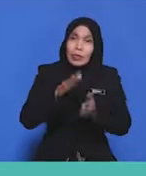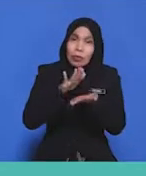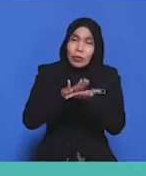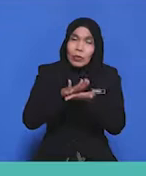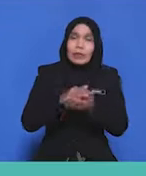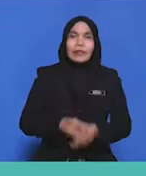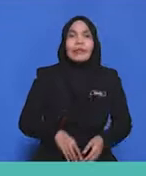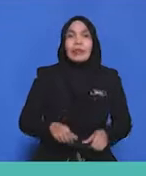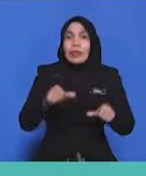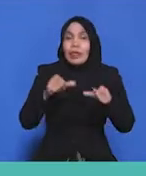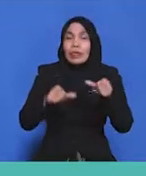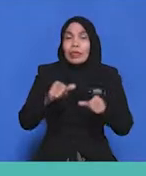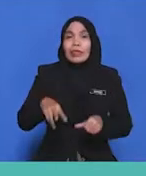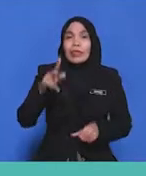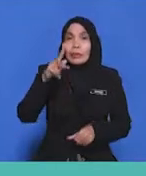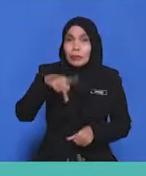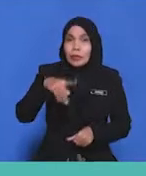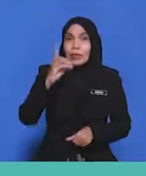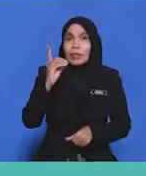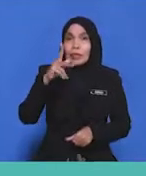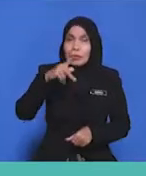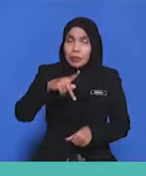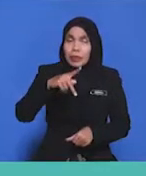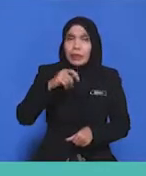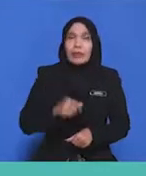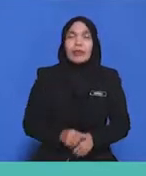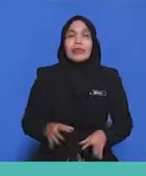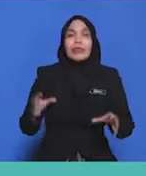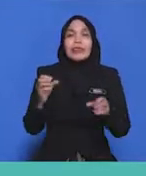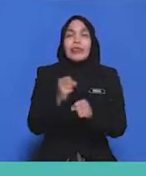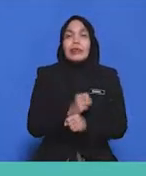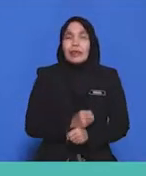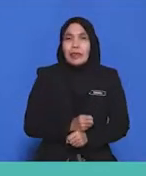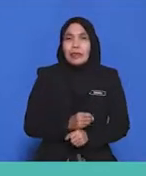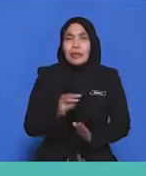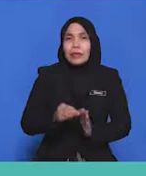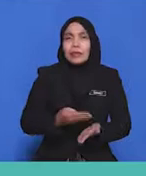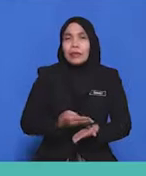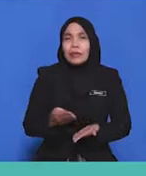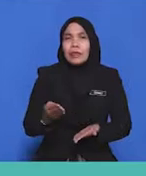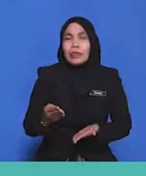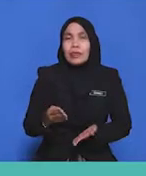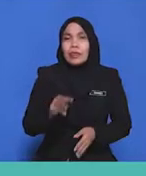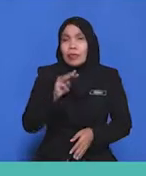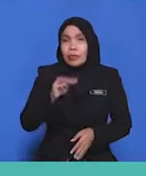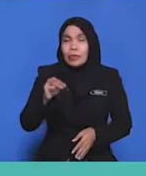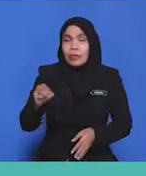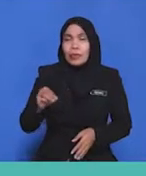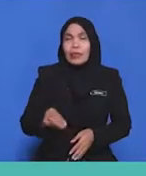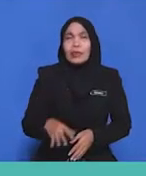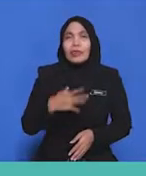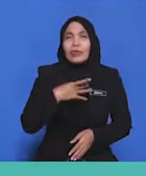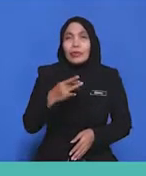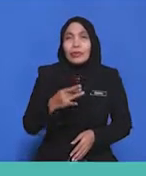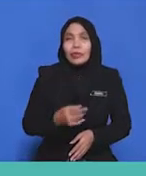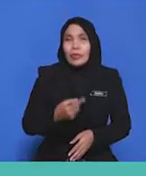PDP yang terdapat dalam kelas pendidikan jasmani dapat menimbulkan minat murid untuk terlibat dalam sukan.